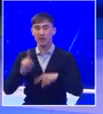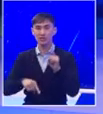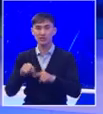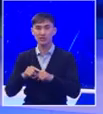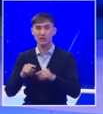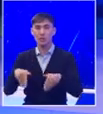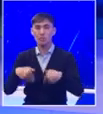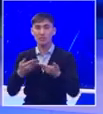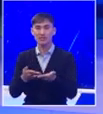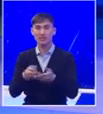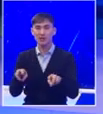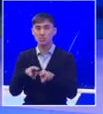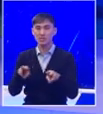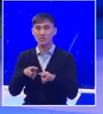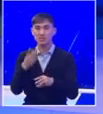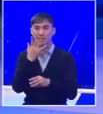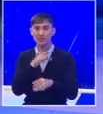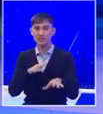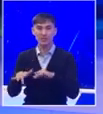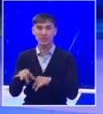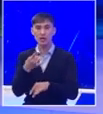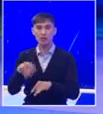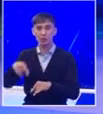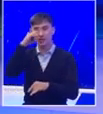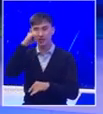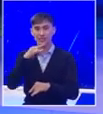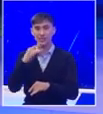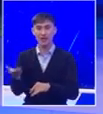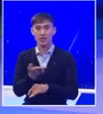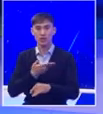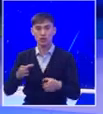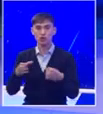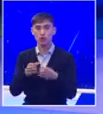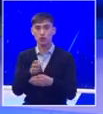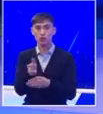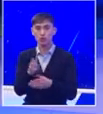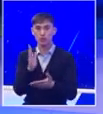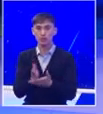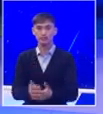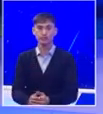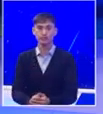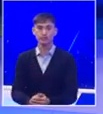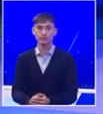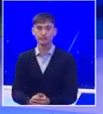близкие соотечественников, представители Министерства иностранных дел Республики Казахстан и наша съемочная группа.